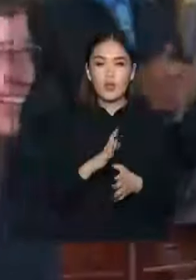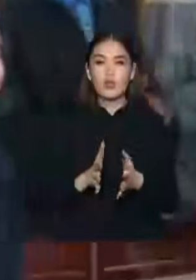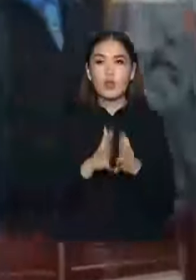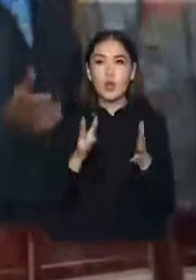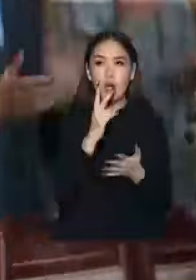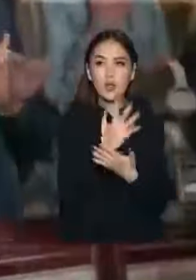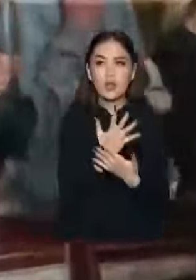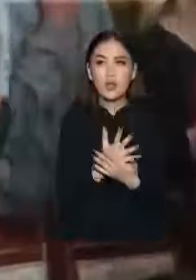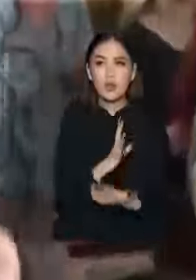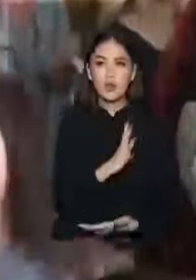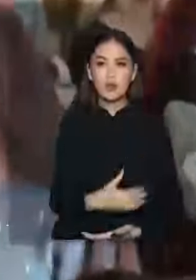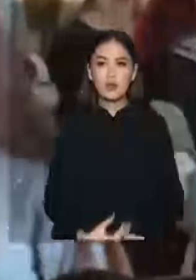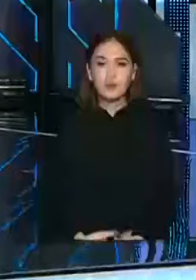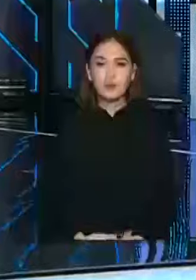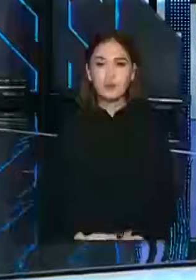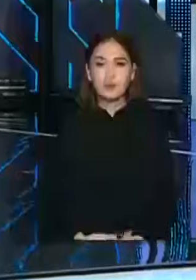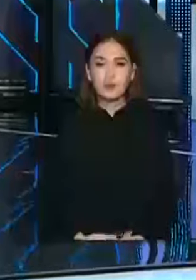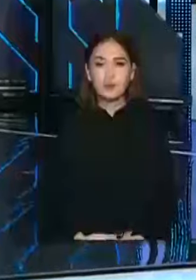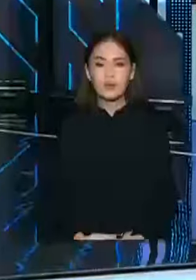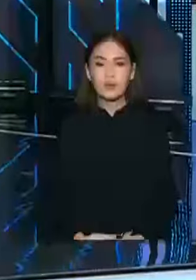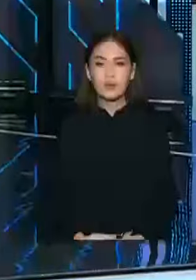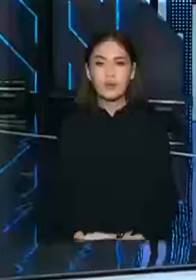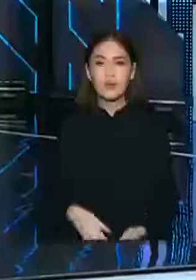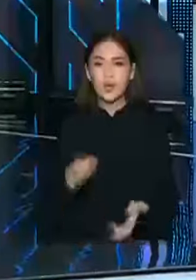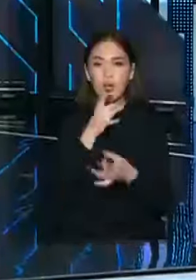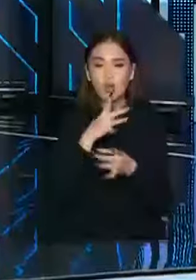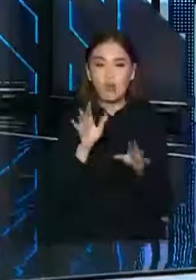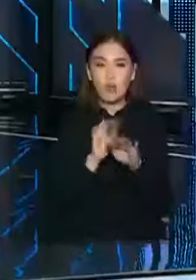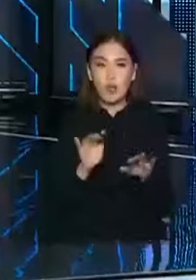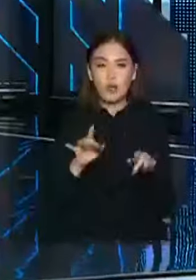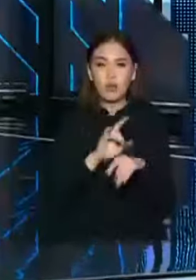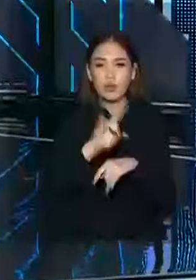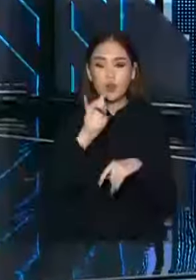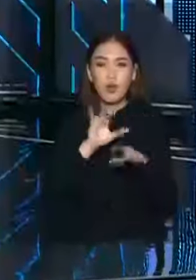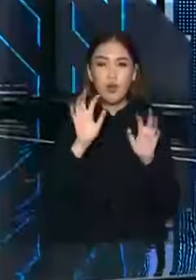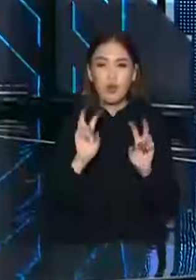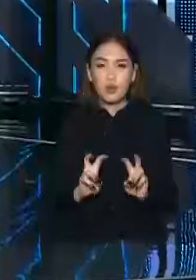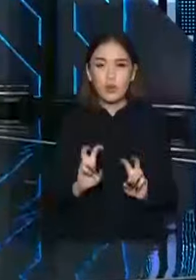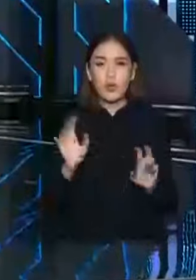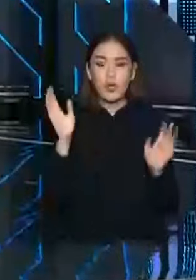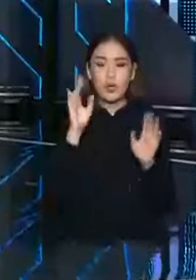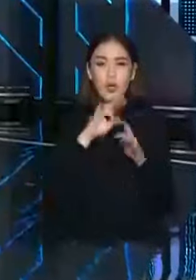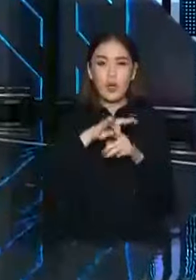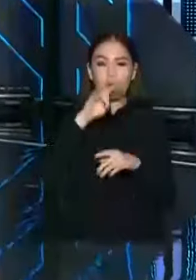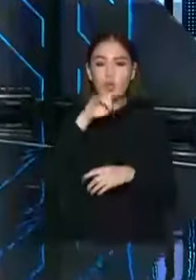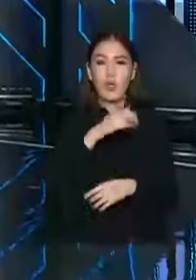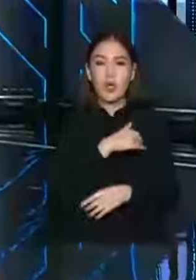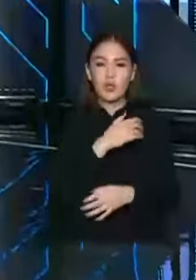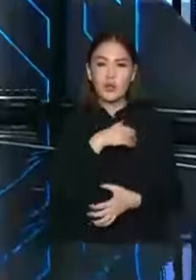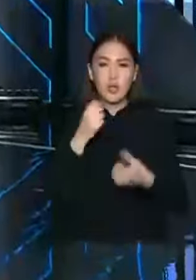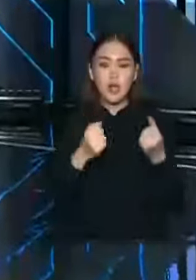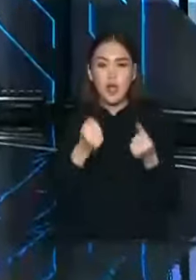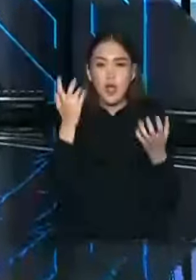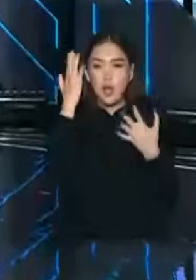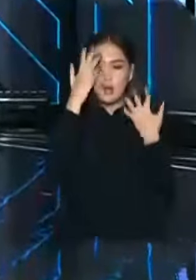Нысаналы ғыл Жібек жолы. Кез келген бала ұшқыштың орнына отырып, әуе кемесін басқарып көруді